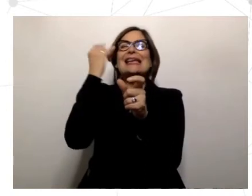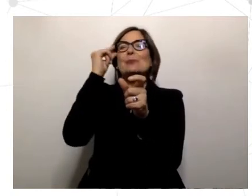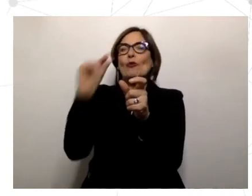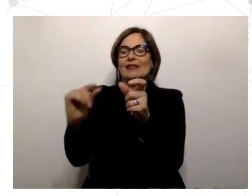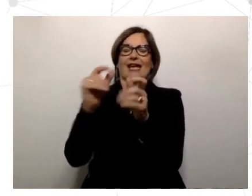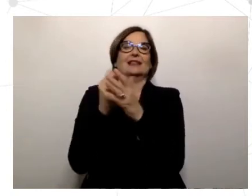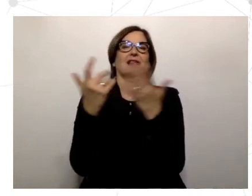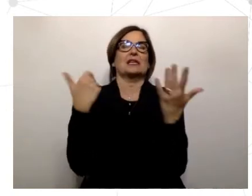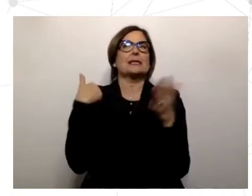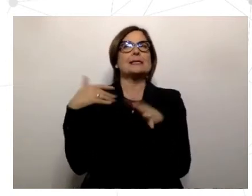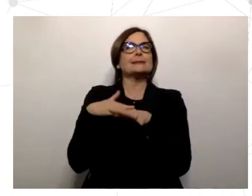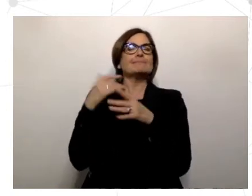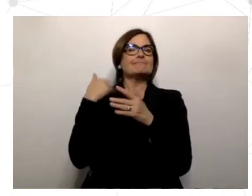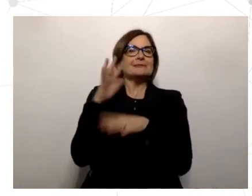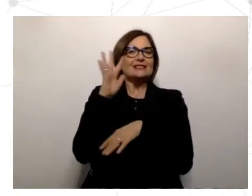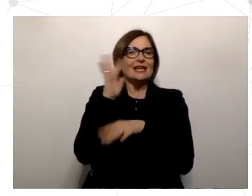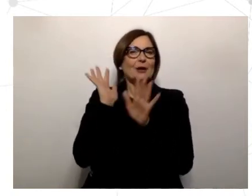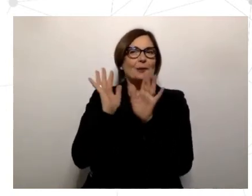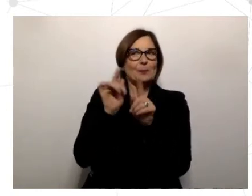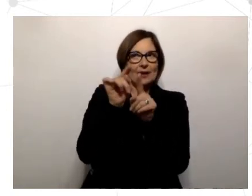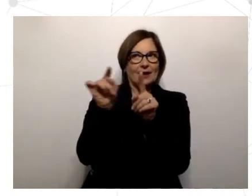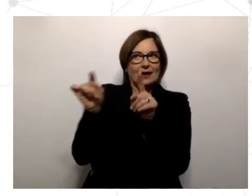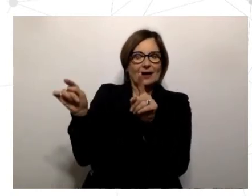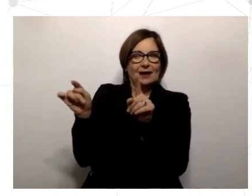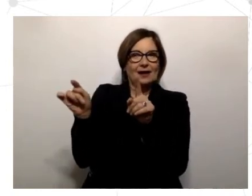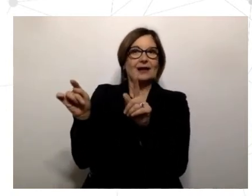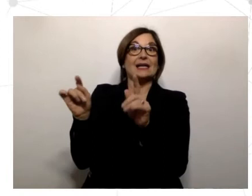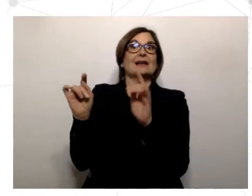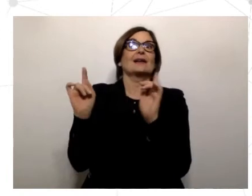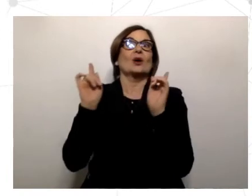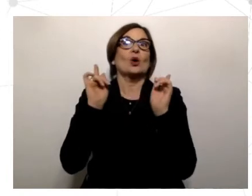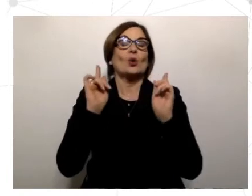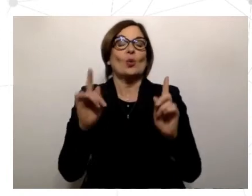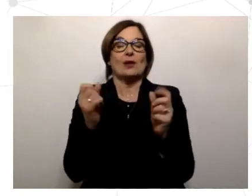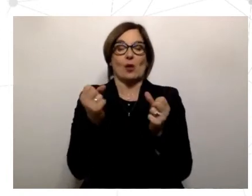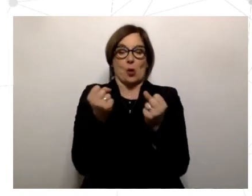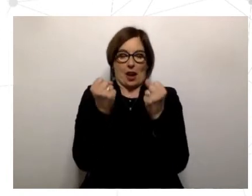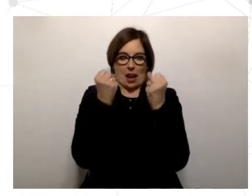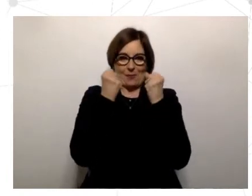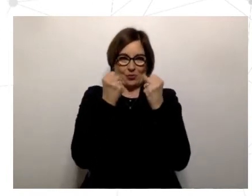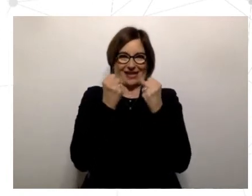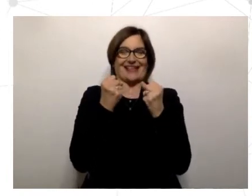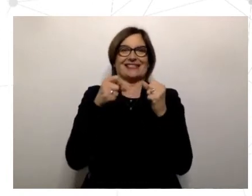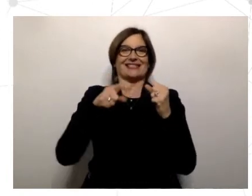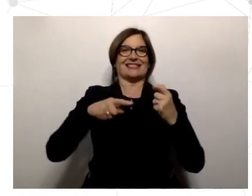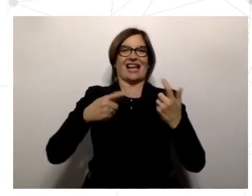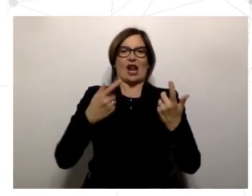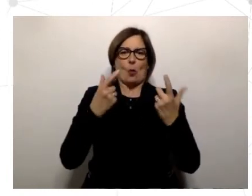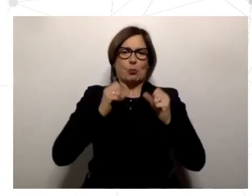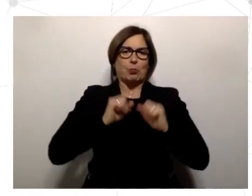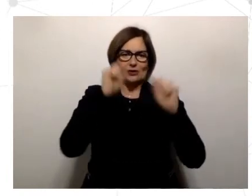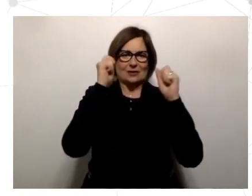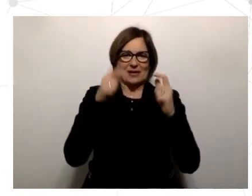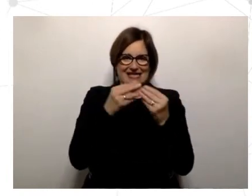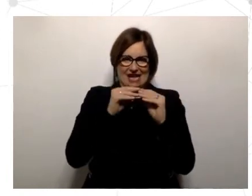E la nostra sensazione è che se tu condividi la potenza e il potenziale di